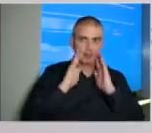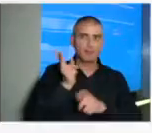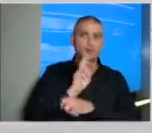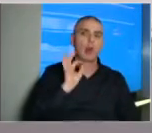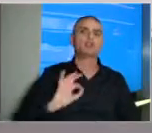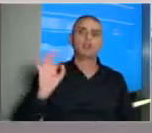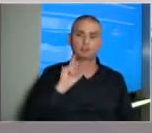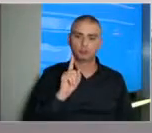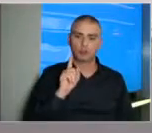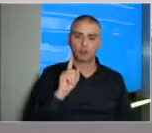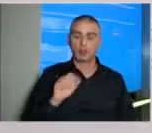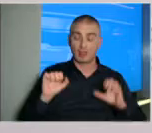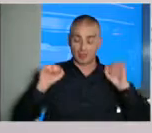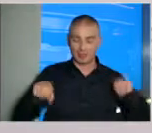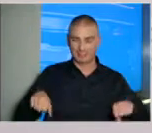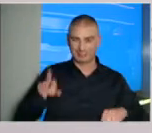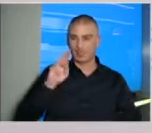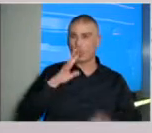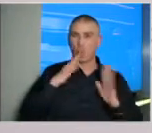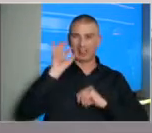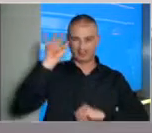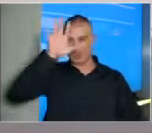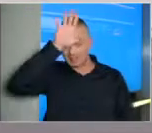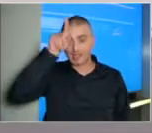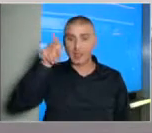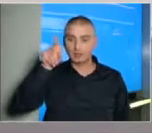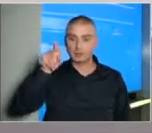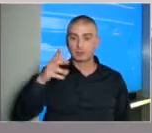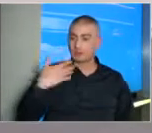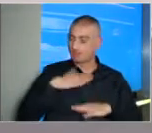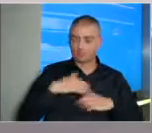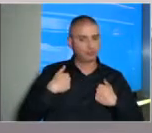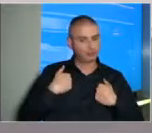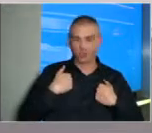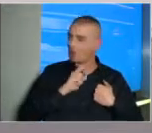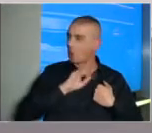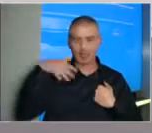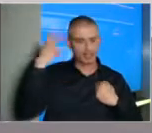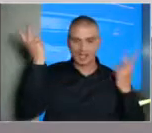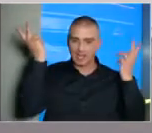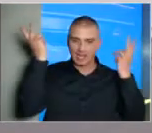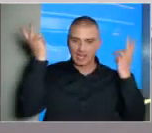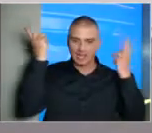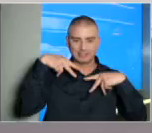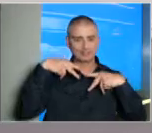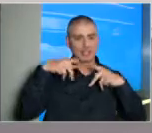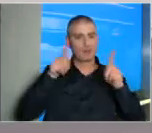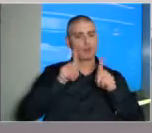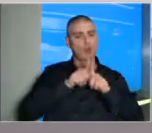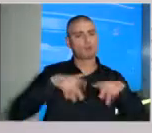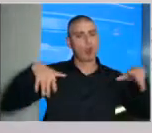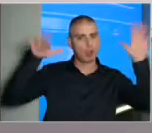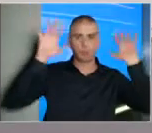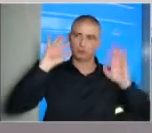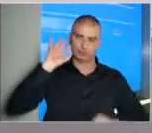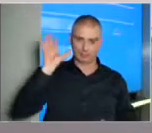his lies. President Rouhani, on my watch, there will be no Chamberlain-Munich